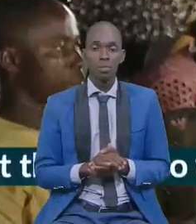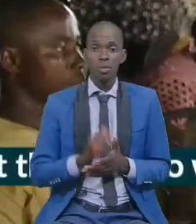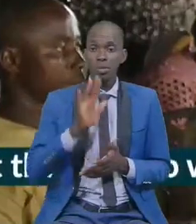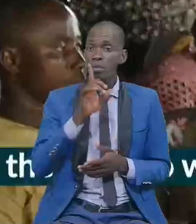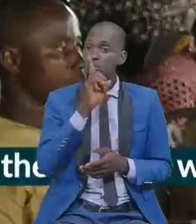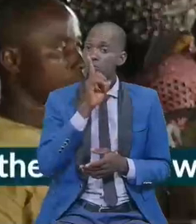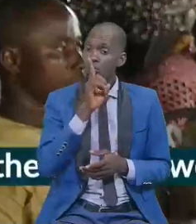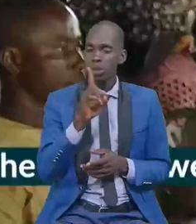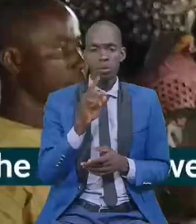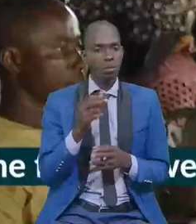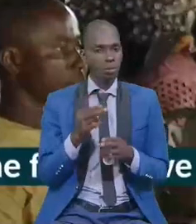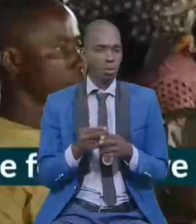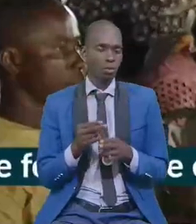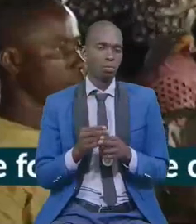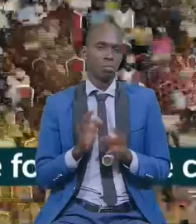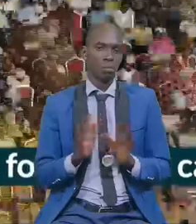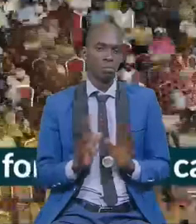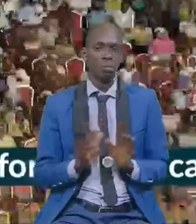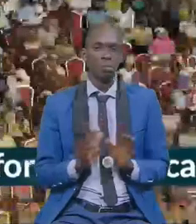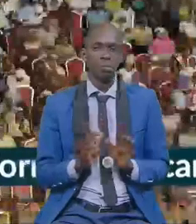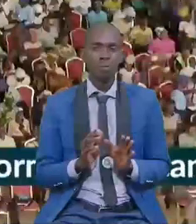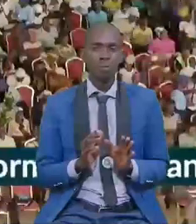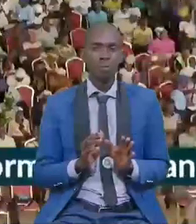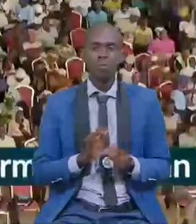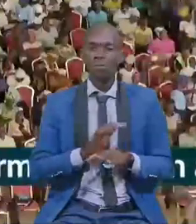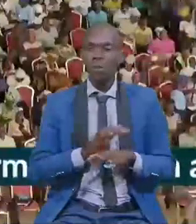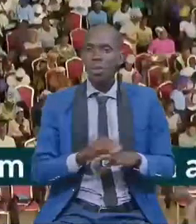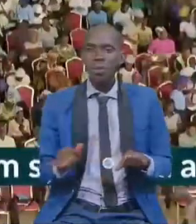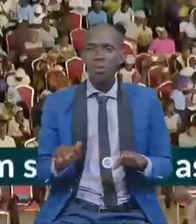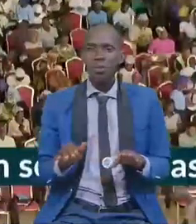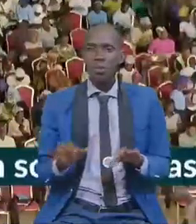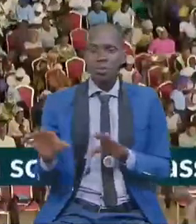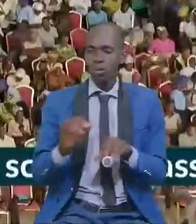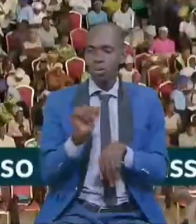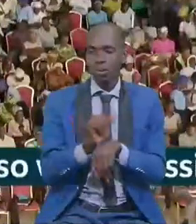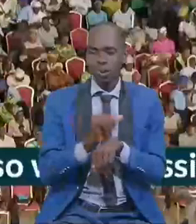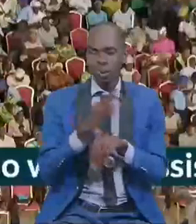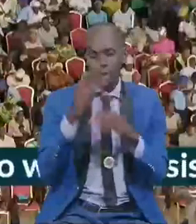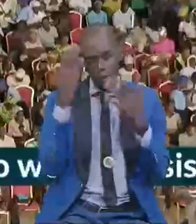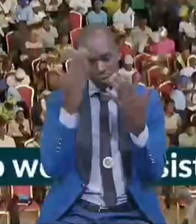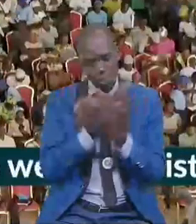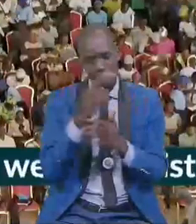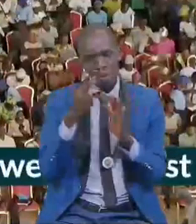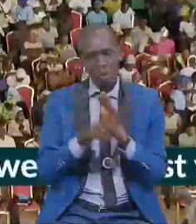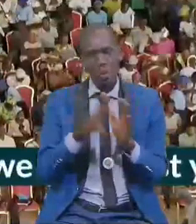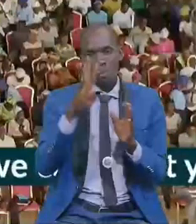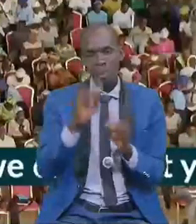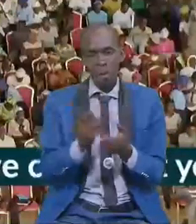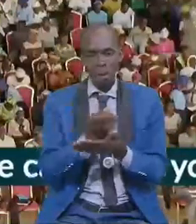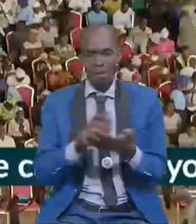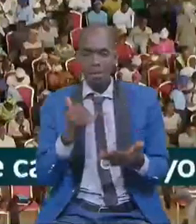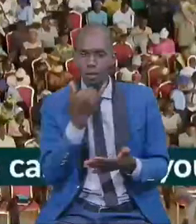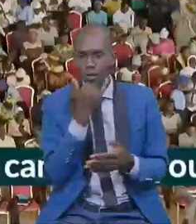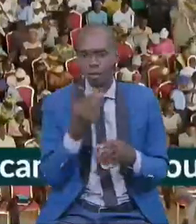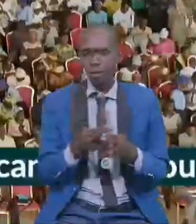Donc, donnez vos noms et informations correctes pour vous qui avez donné votre vie au Seigneur ce soir.